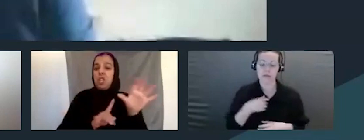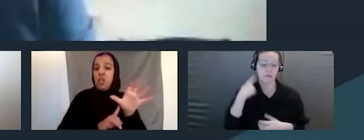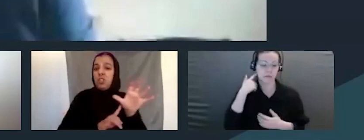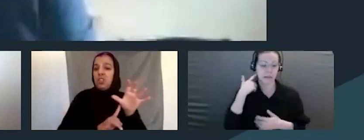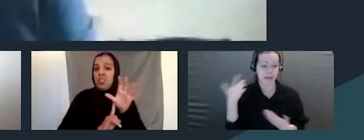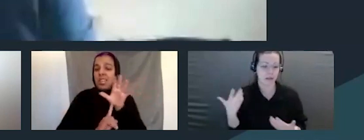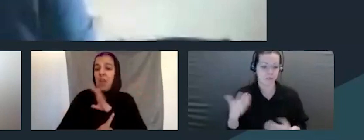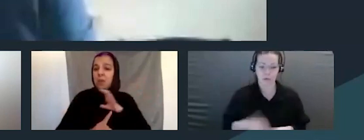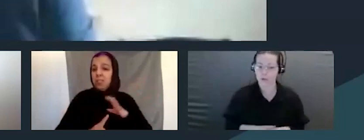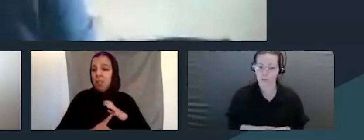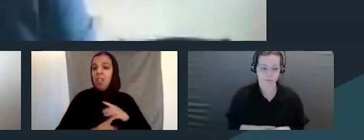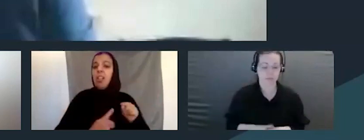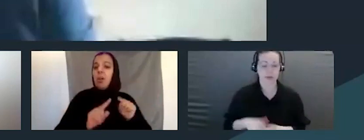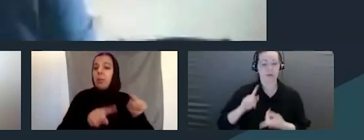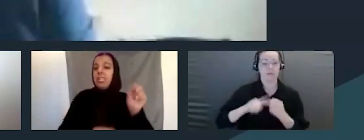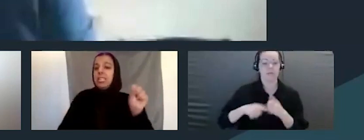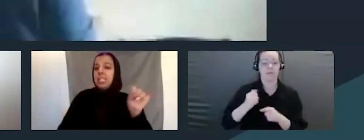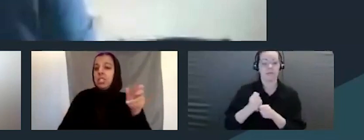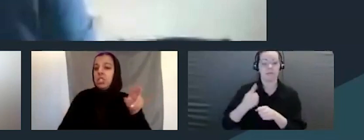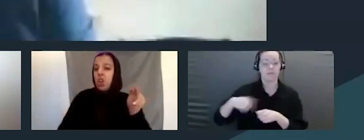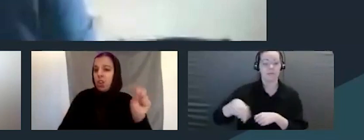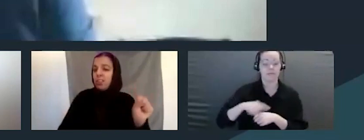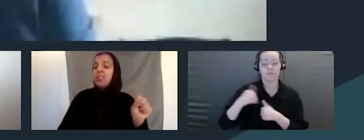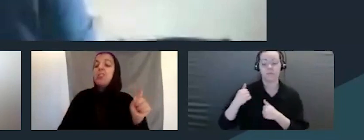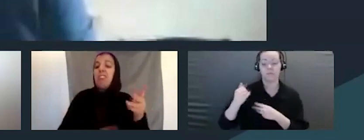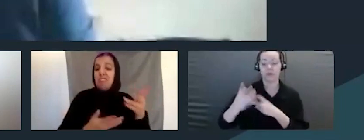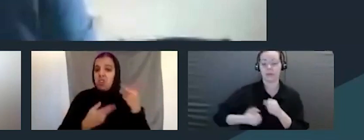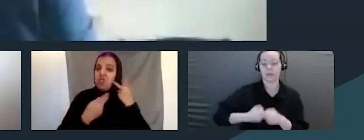Le contenu est inaudible.